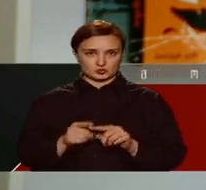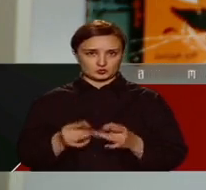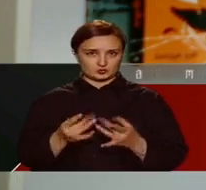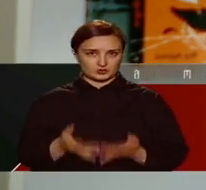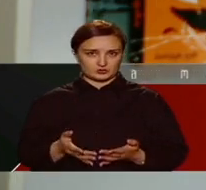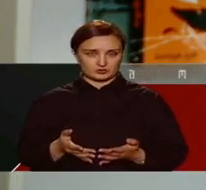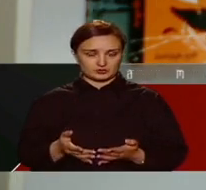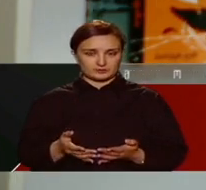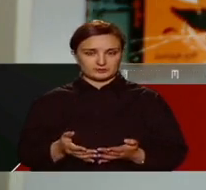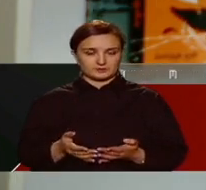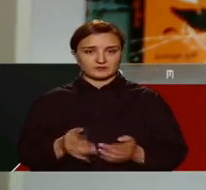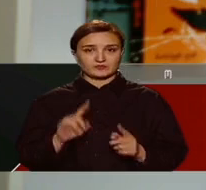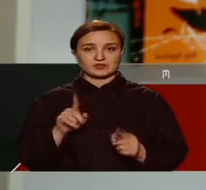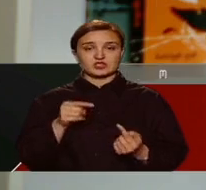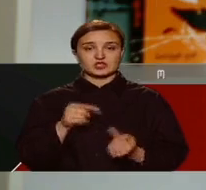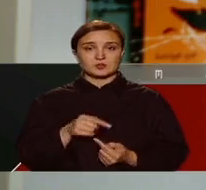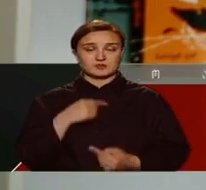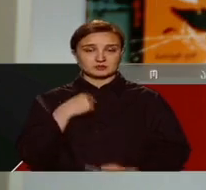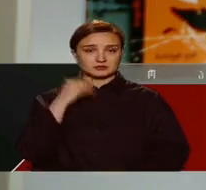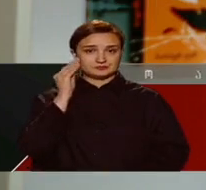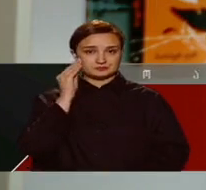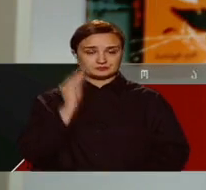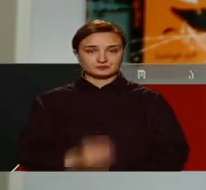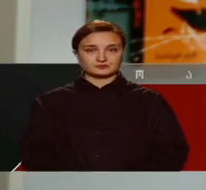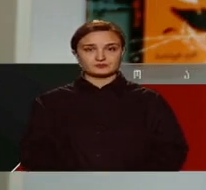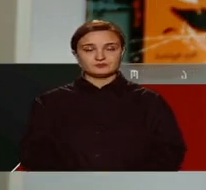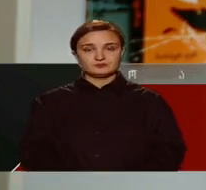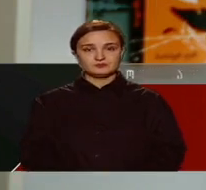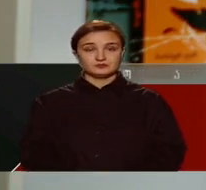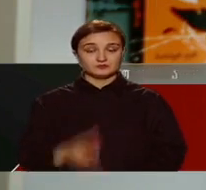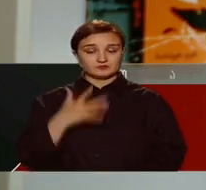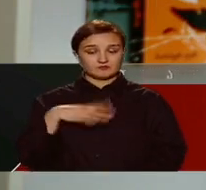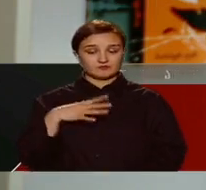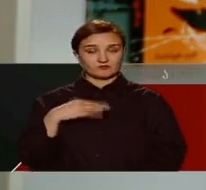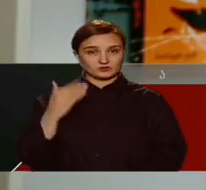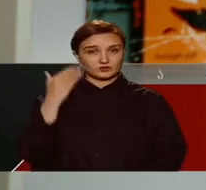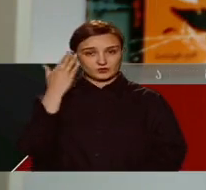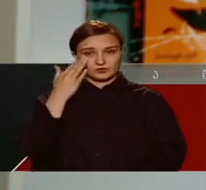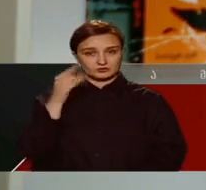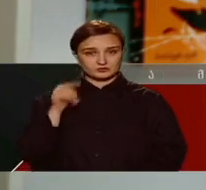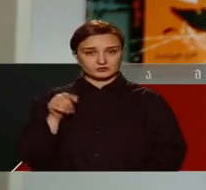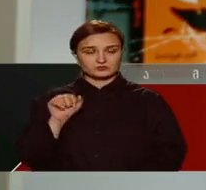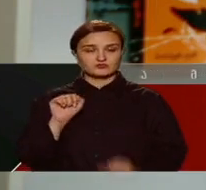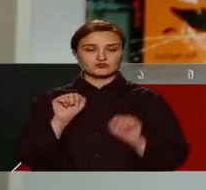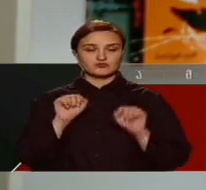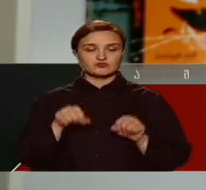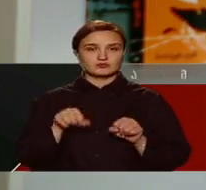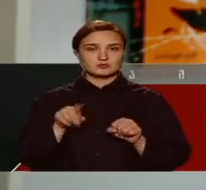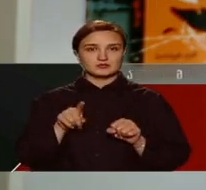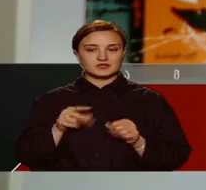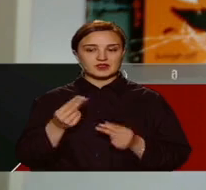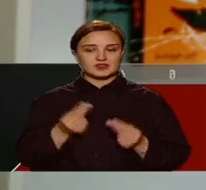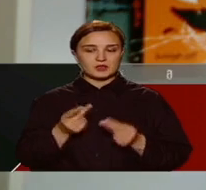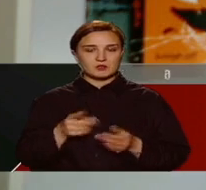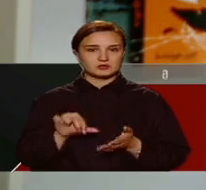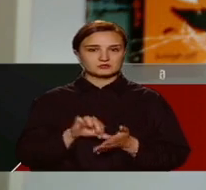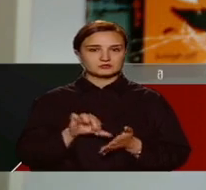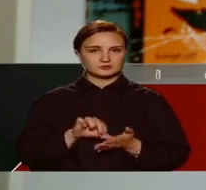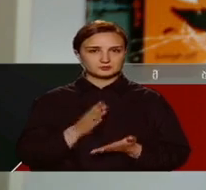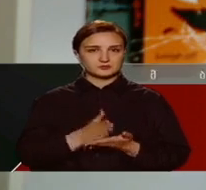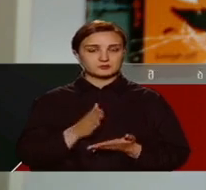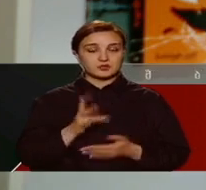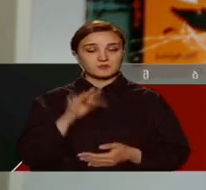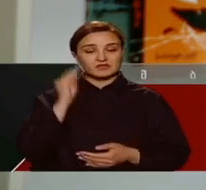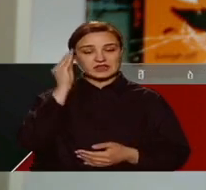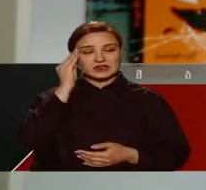უბრალოდ. Შესაბამისად ფიქრობ, რომ ქართული ოცნება შეიძლება რაღაც ფორმით თამაში მონაწილეობდეს, მაგრამ